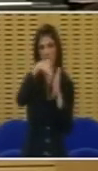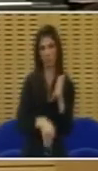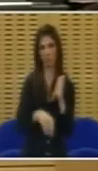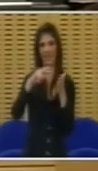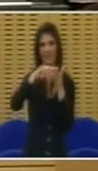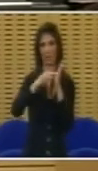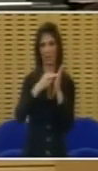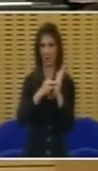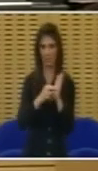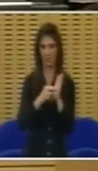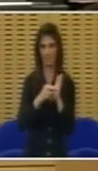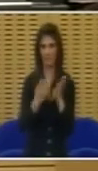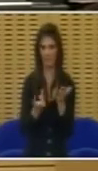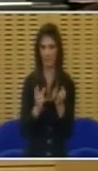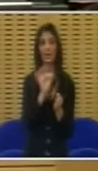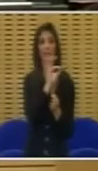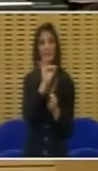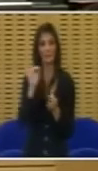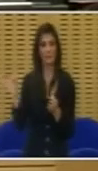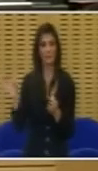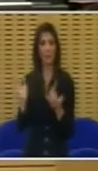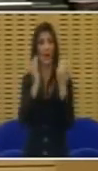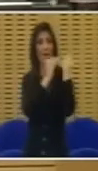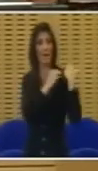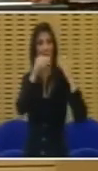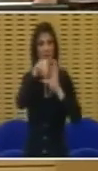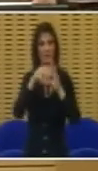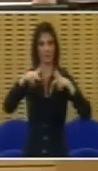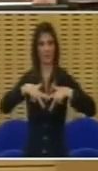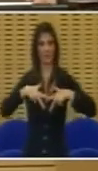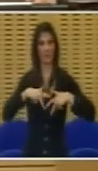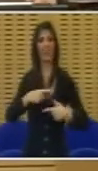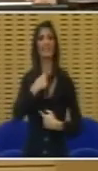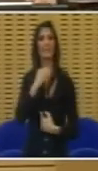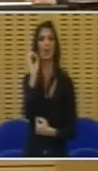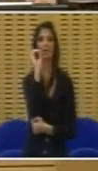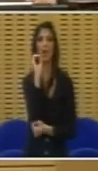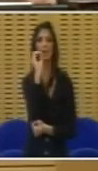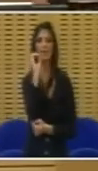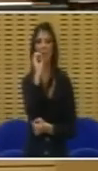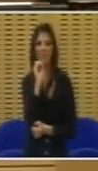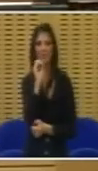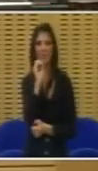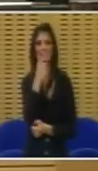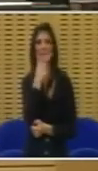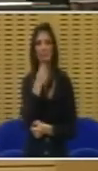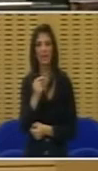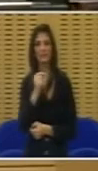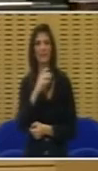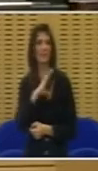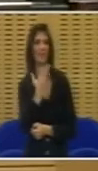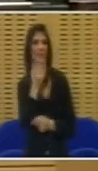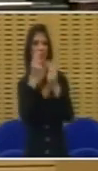εποπτικές αρχές δεν είναι άμυρες ευθυνών. Εθελοτυφλούσε ο κύριος Ορφανίδης σε πρακτικές των διοικήσεων των δύο μεγάλων τραπεζών, οι